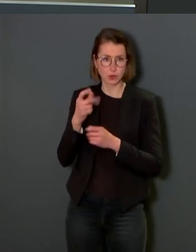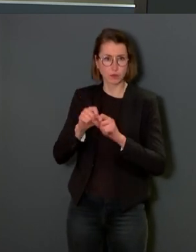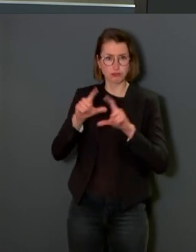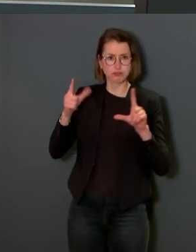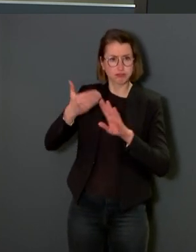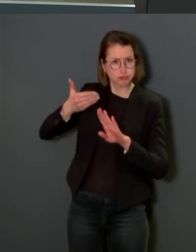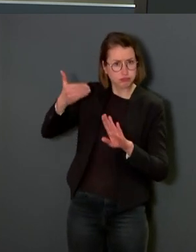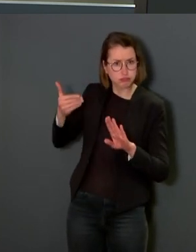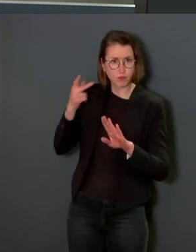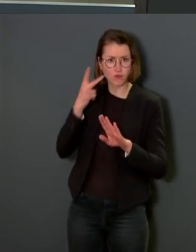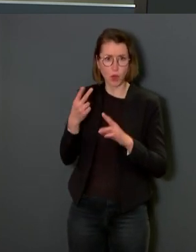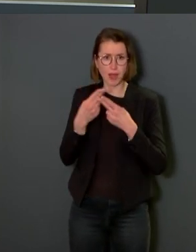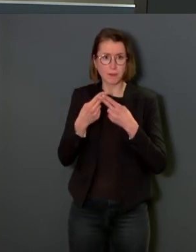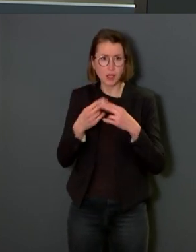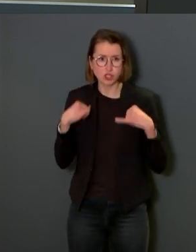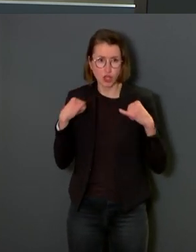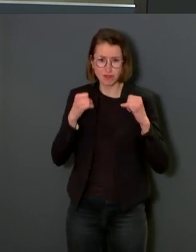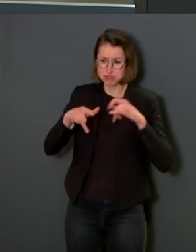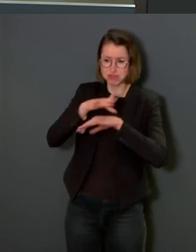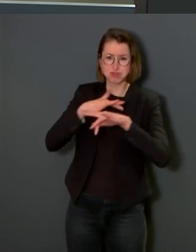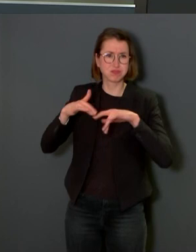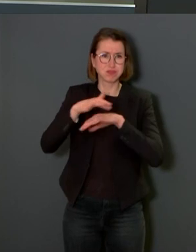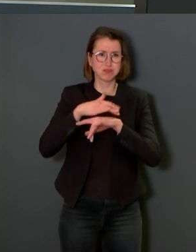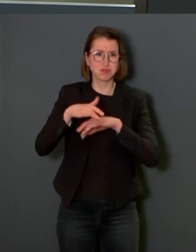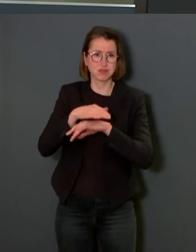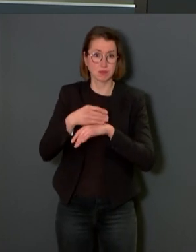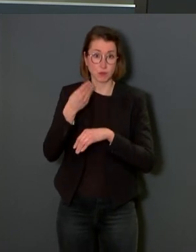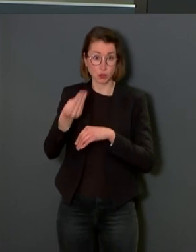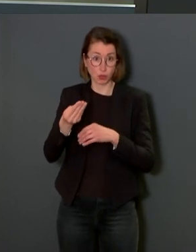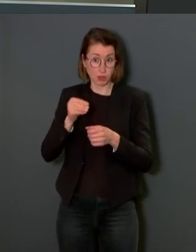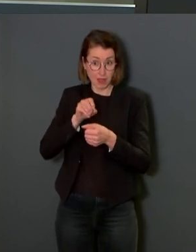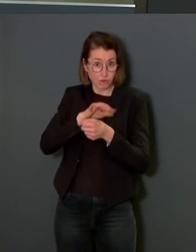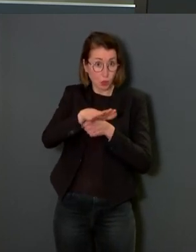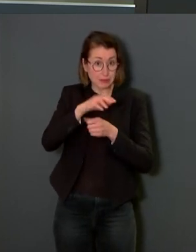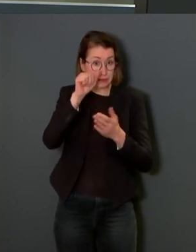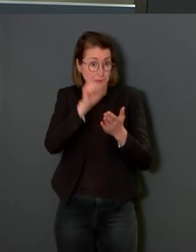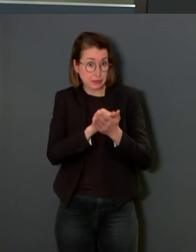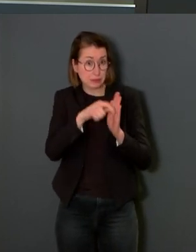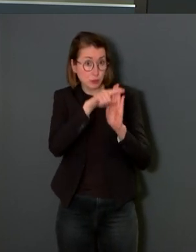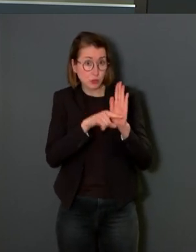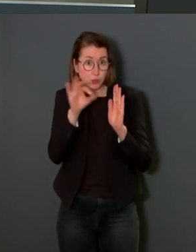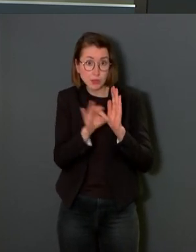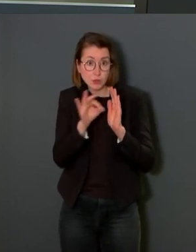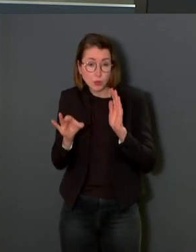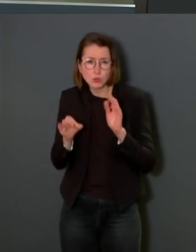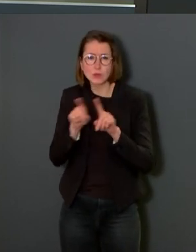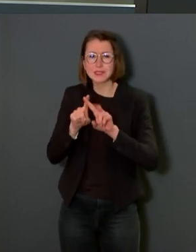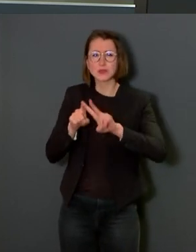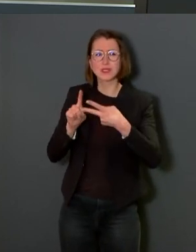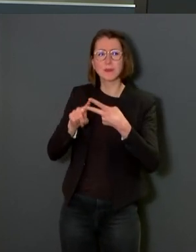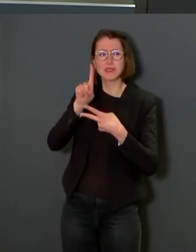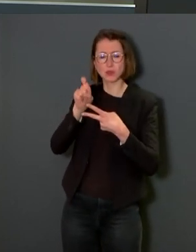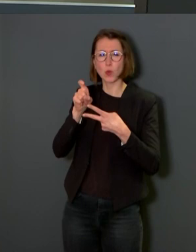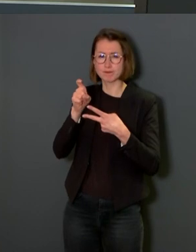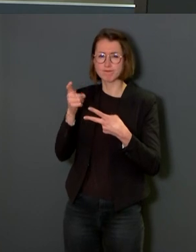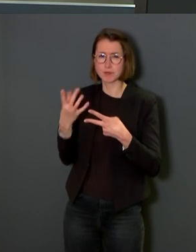Et la deuxième, est-ce que vous allez tenir compte aussi dans votre réflexion la semaine prochaine sur la santé